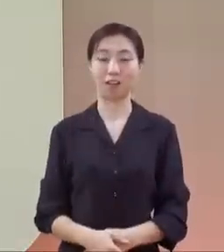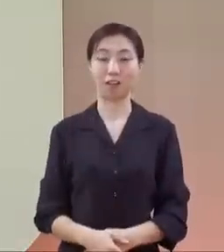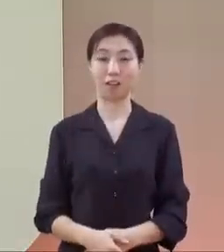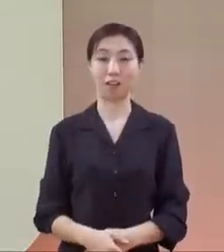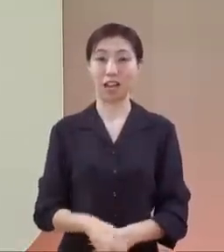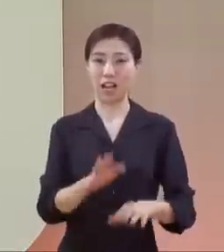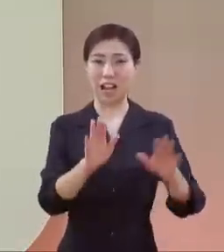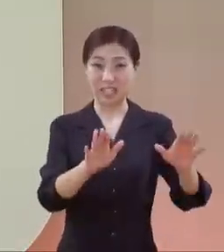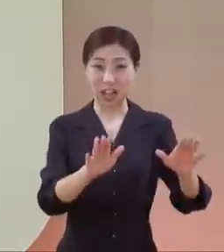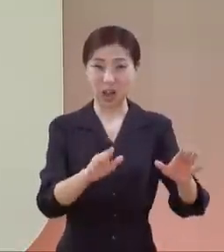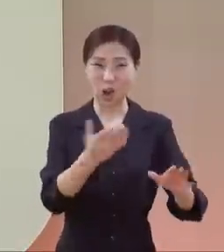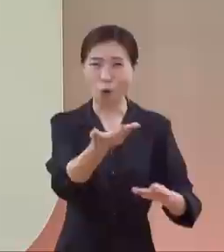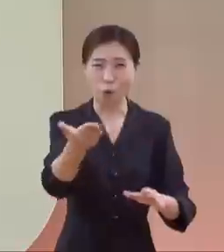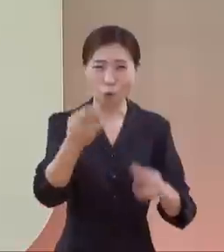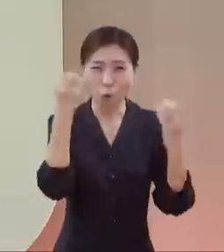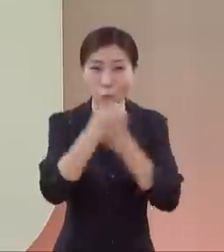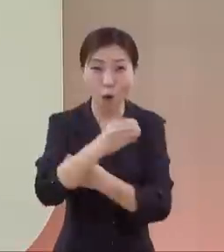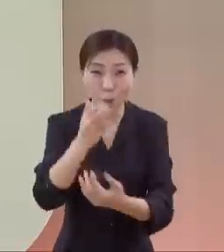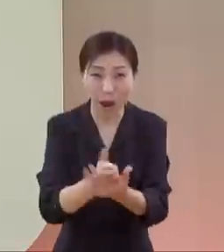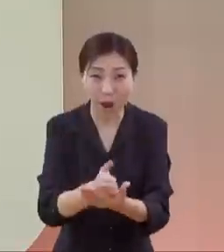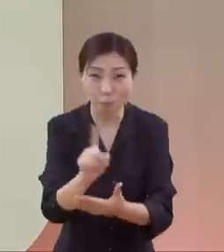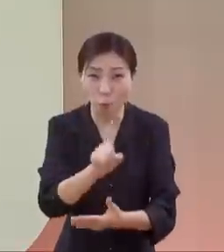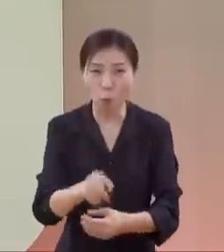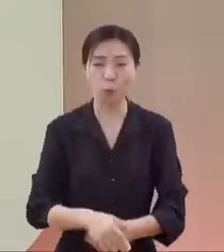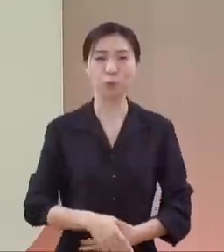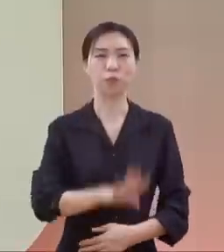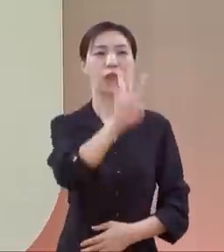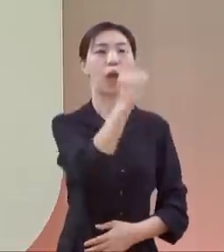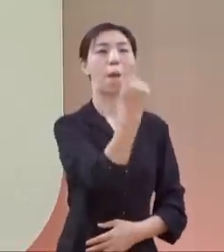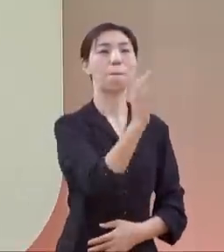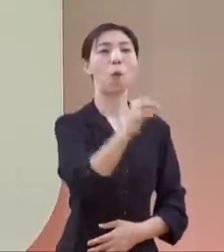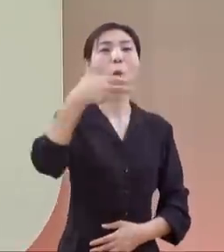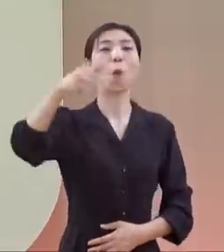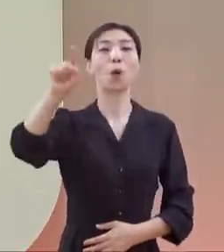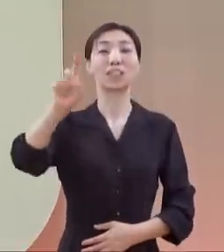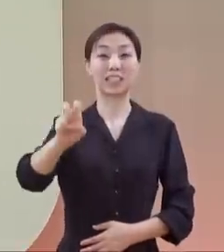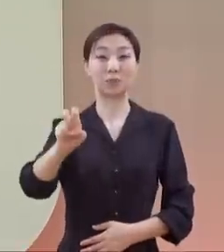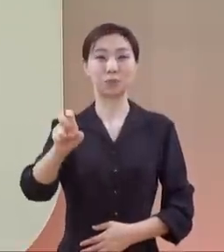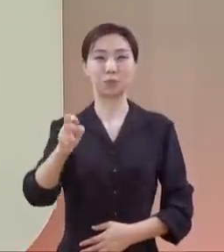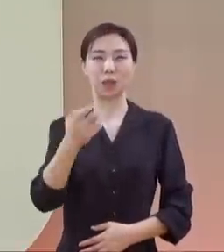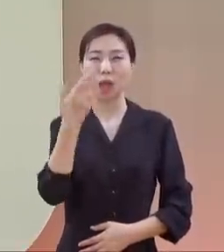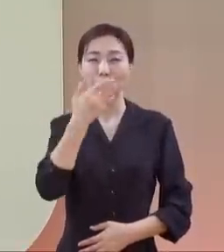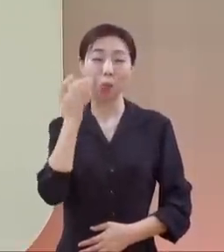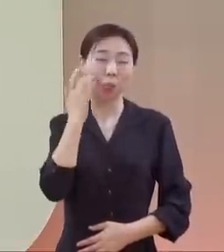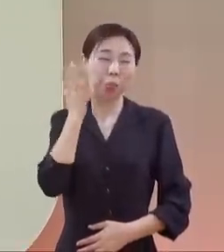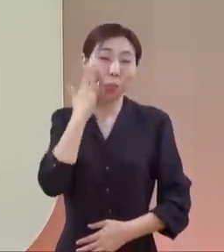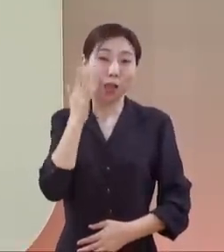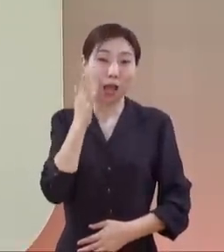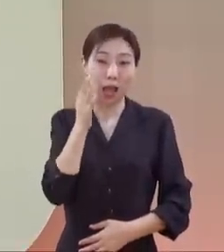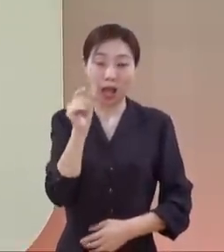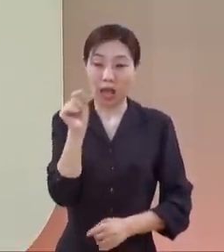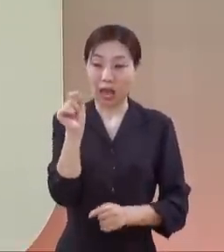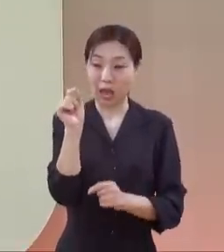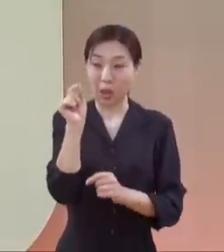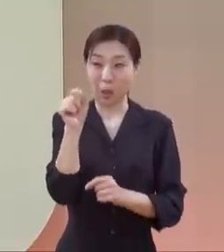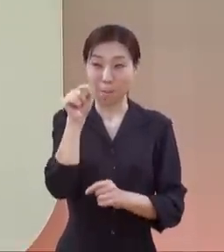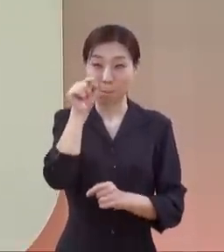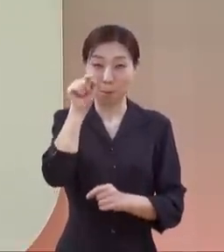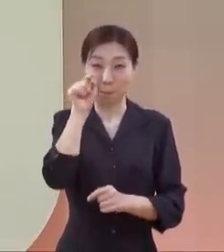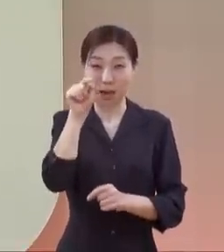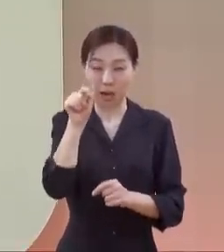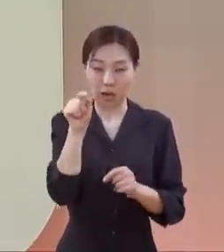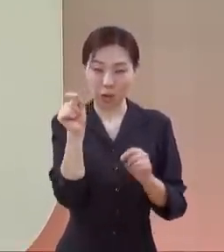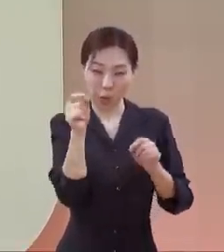들으셔야 돼요 그 우리가 봉침이라고 있잖아요 봉침 흔히 봉침에 그 벌에 있는 봉침이